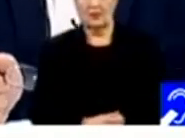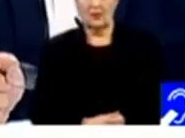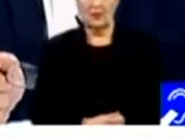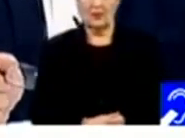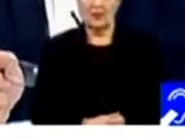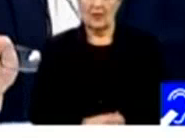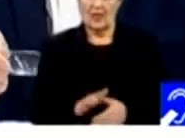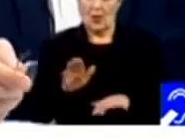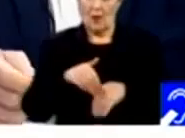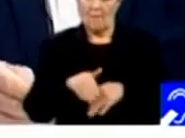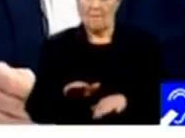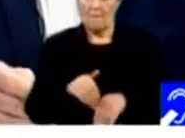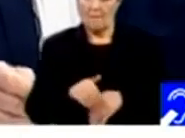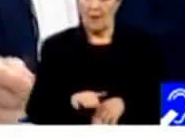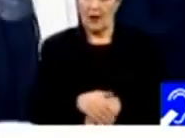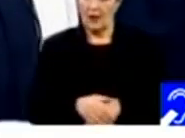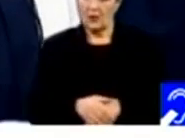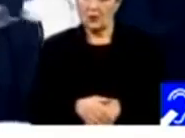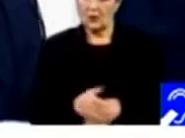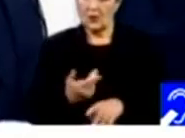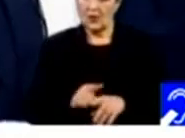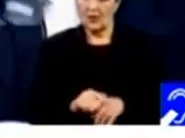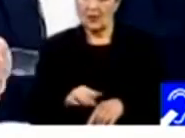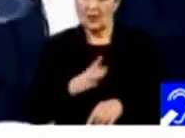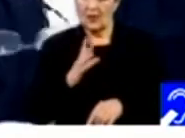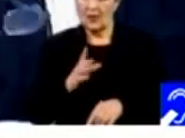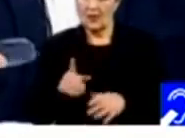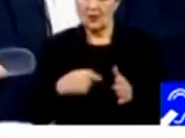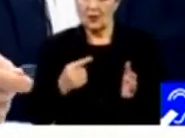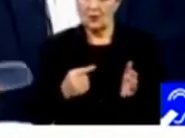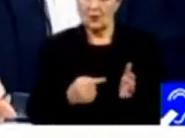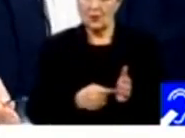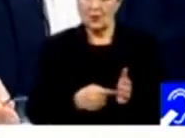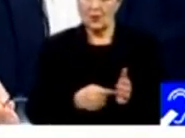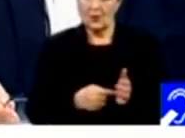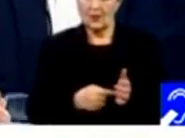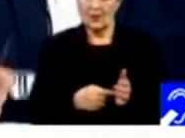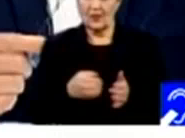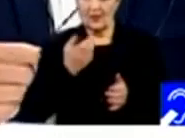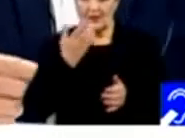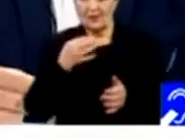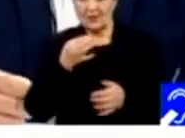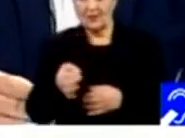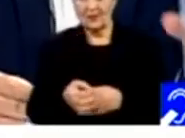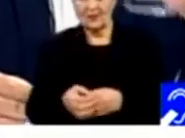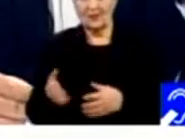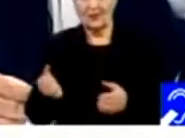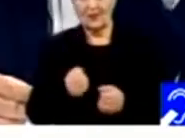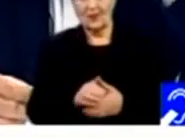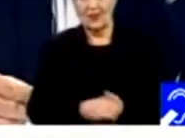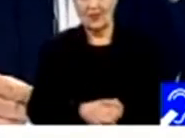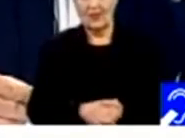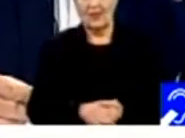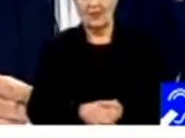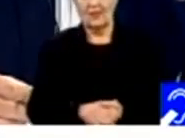Da, marșurile totuși comunității LGBT o să le autorizați? O să-mi puneți întrebarea când o să fim la rubrica întrebări. Și vă rog să nu luați din timpul meu. Dar pot să vă rog să